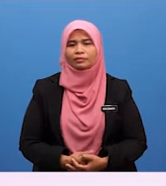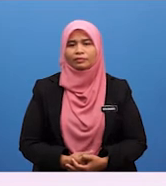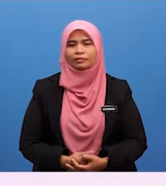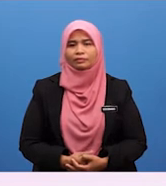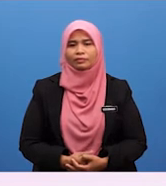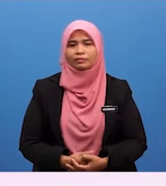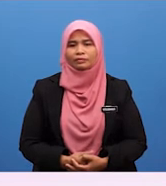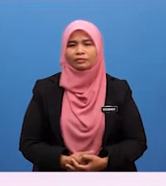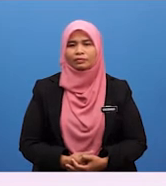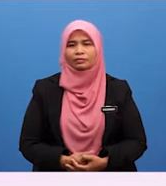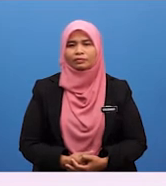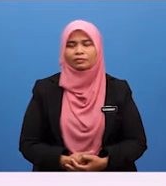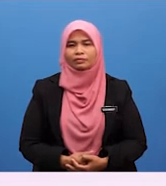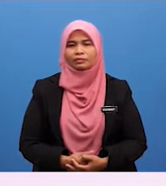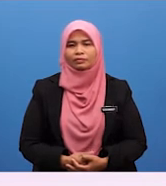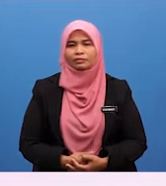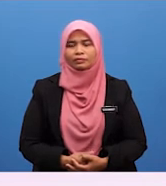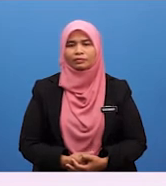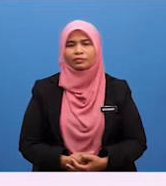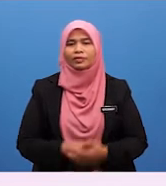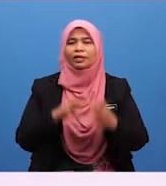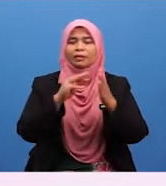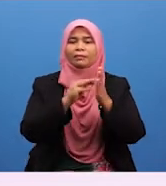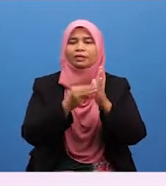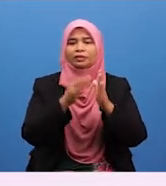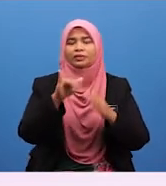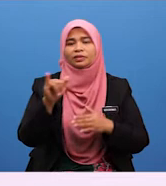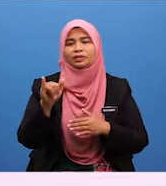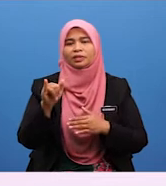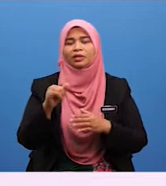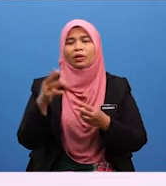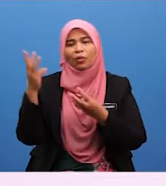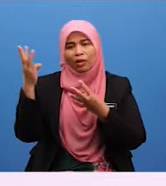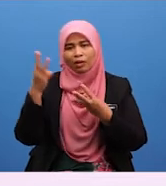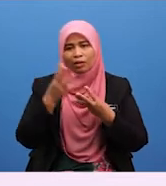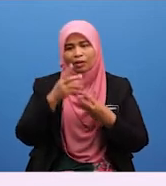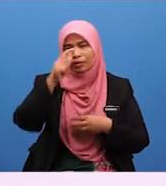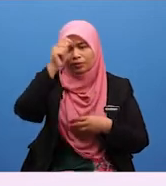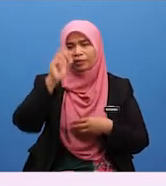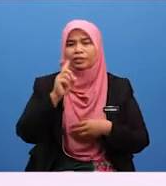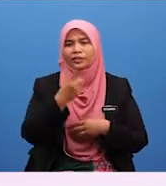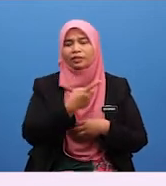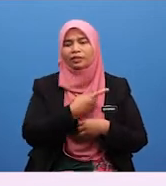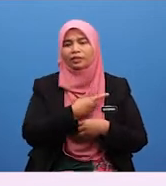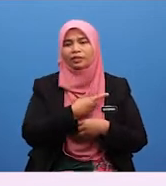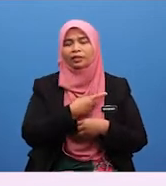wa qina azabannar. Maksudnya, wahai Tuhan